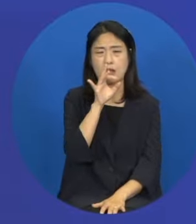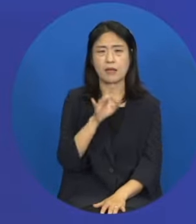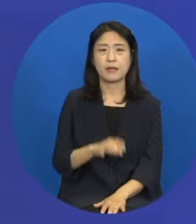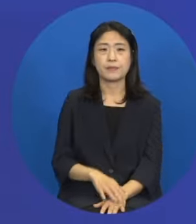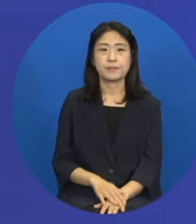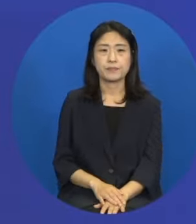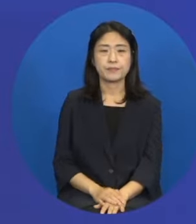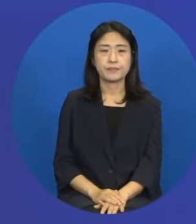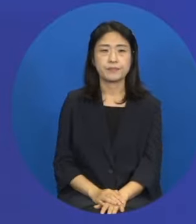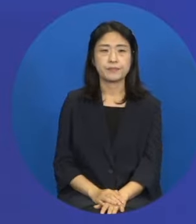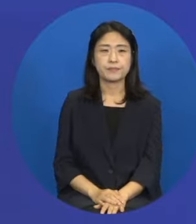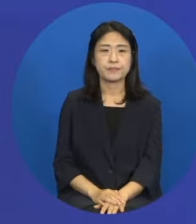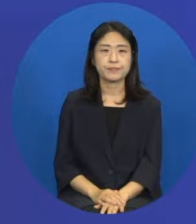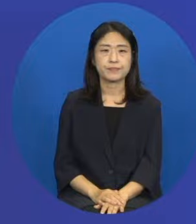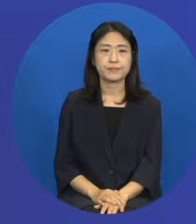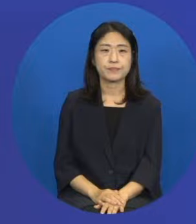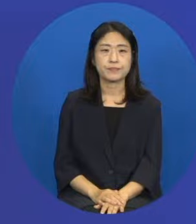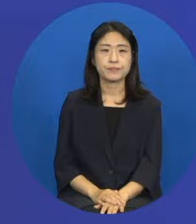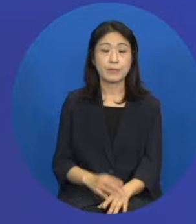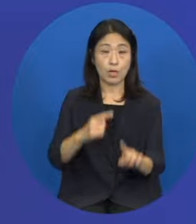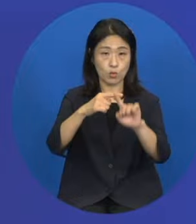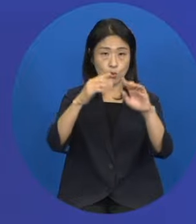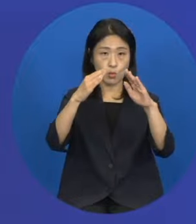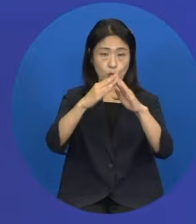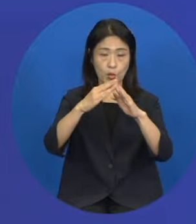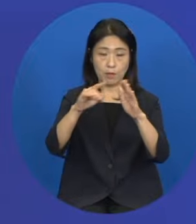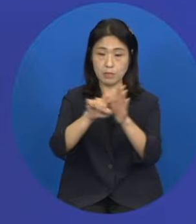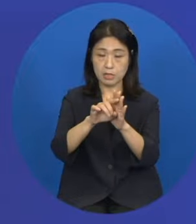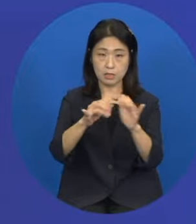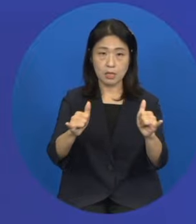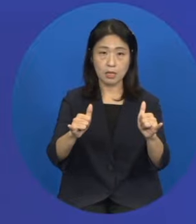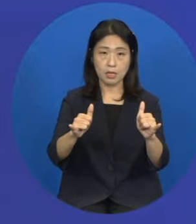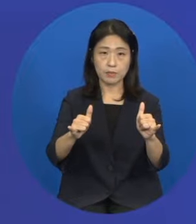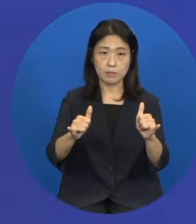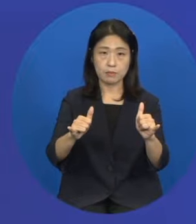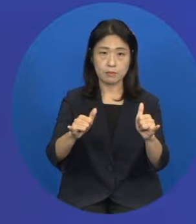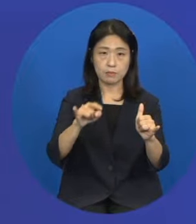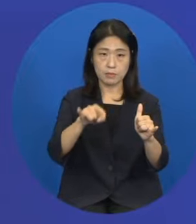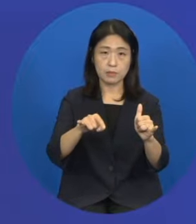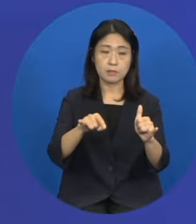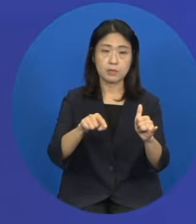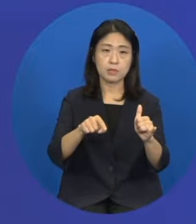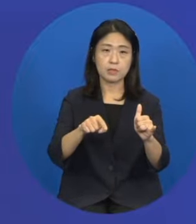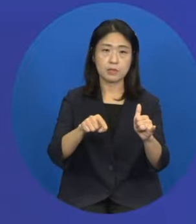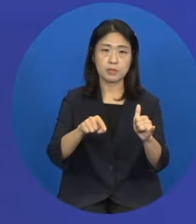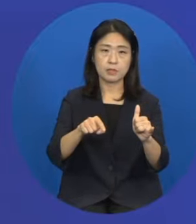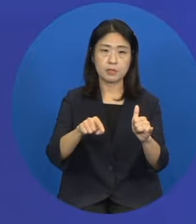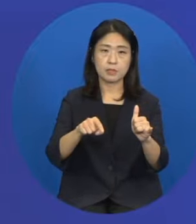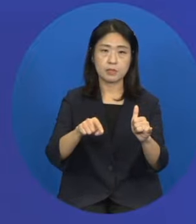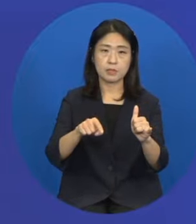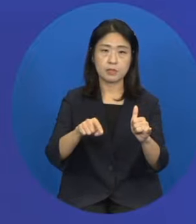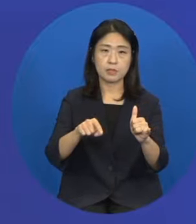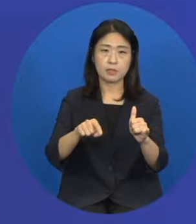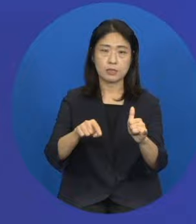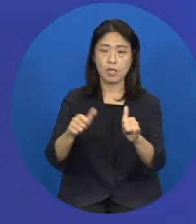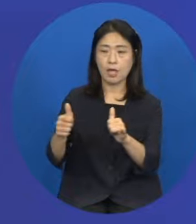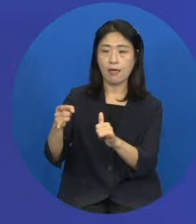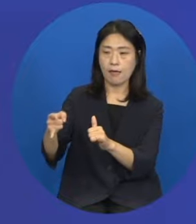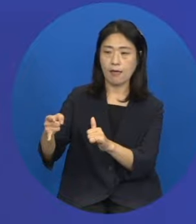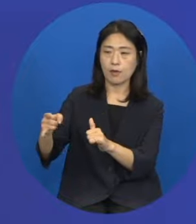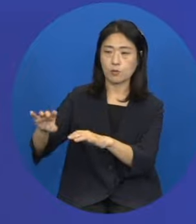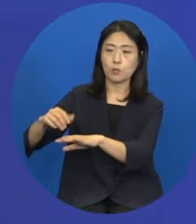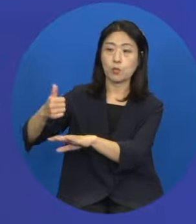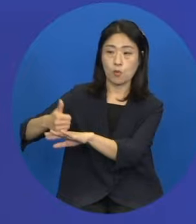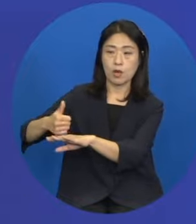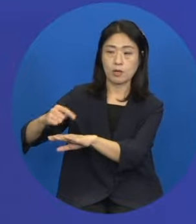이와 관련하여 교회 그리스도인들이 오늘날의 헤롯의 권세가 무엇일까를 우리가 판단할 필요가